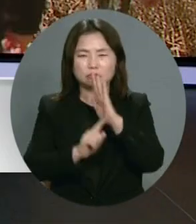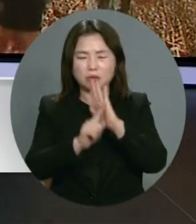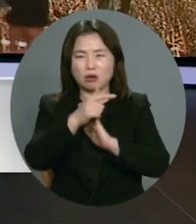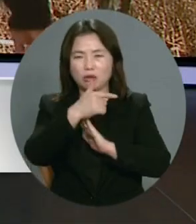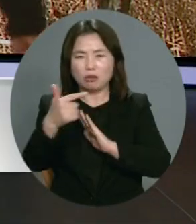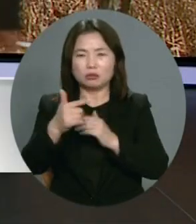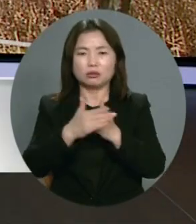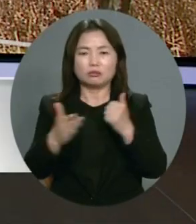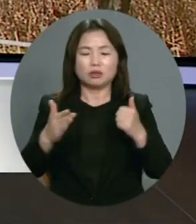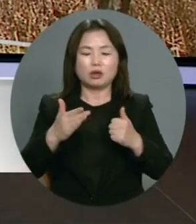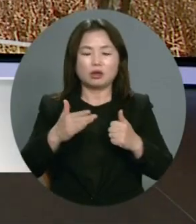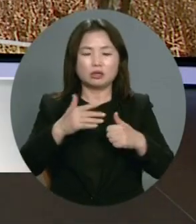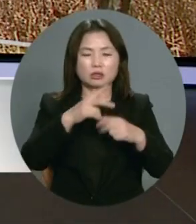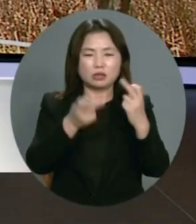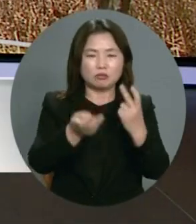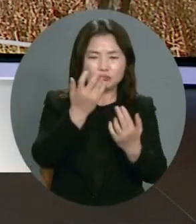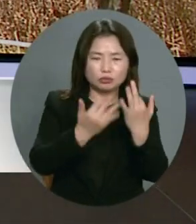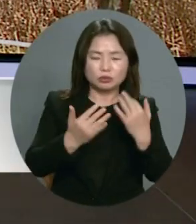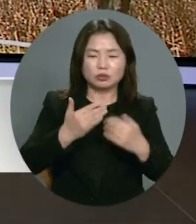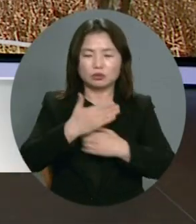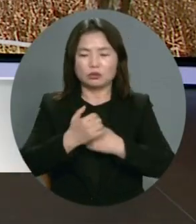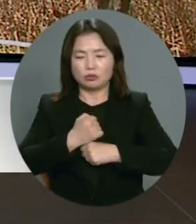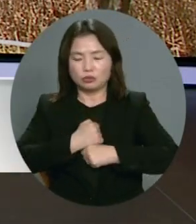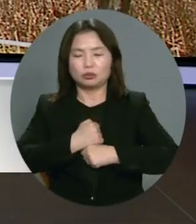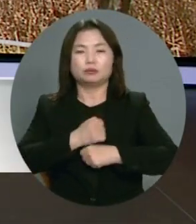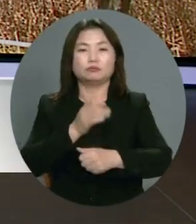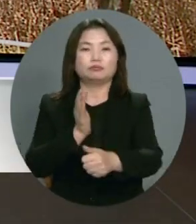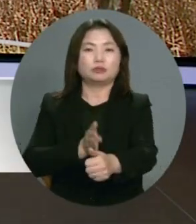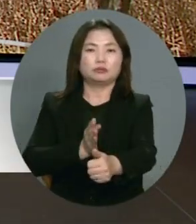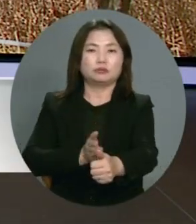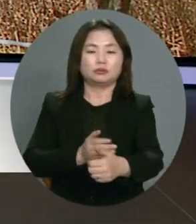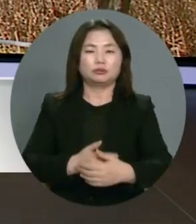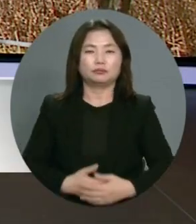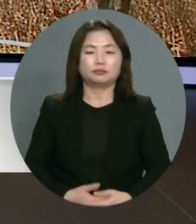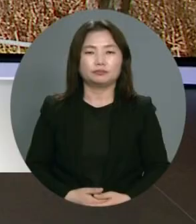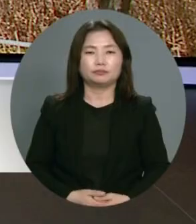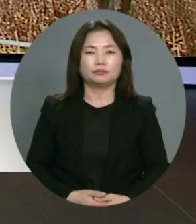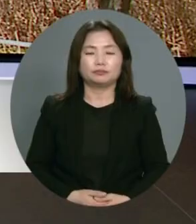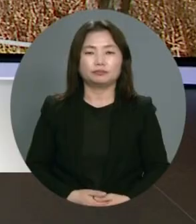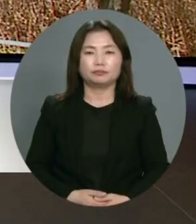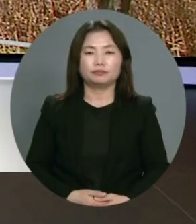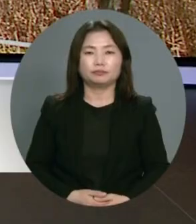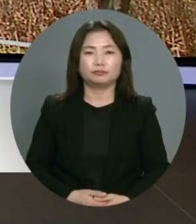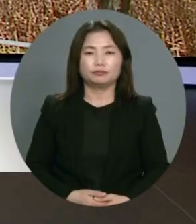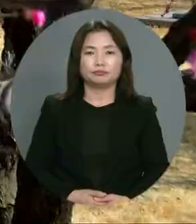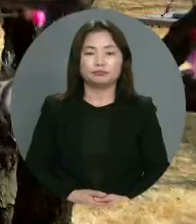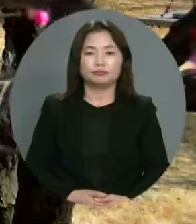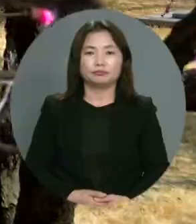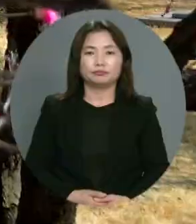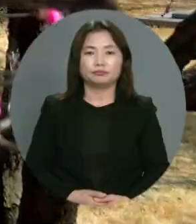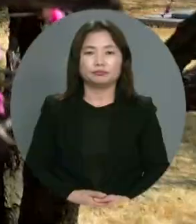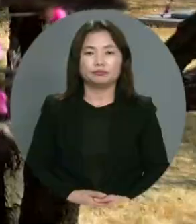및 건강 관리에는 유의하셔야겠습니다. 유학연 기상캐스터가 전해드립니다.